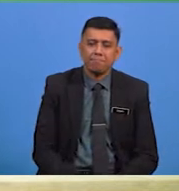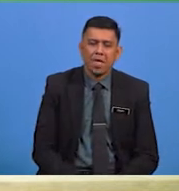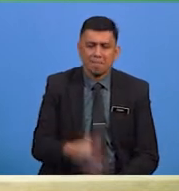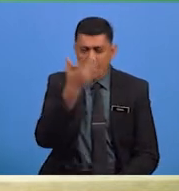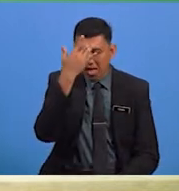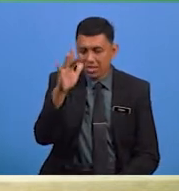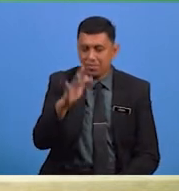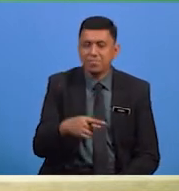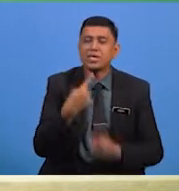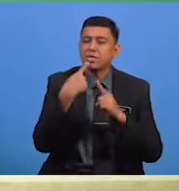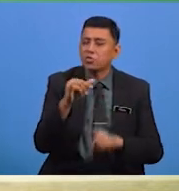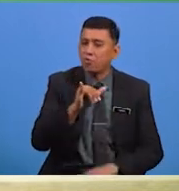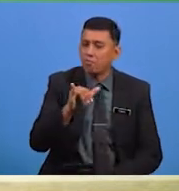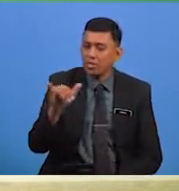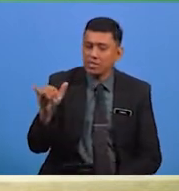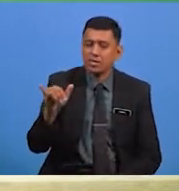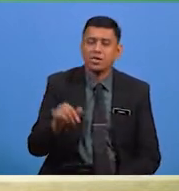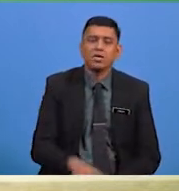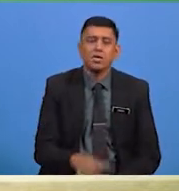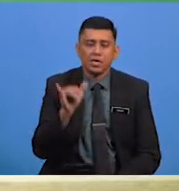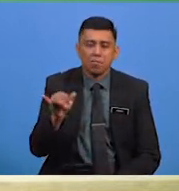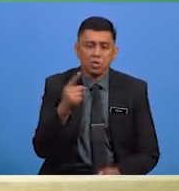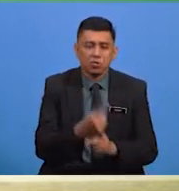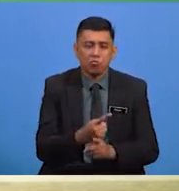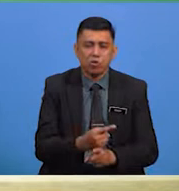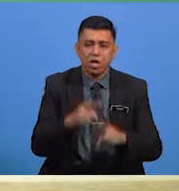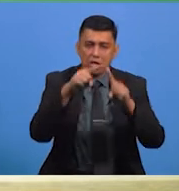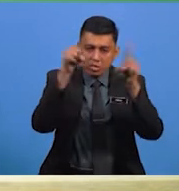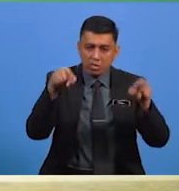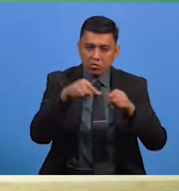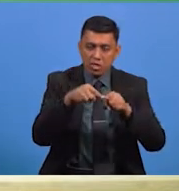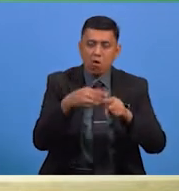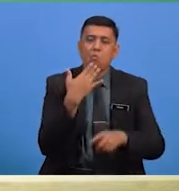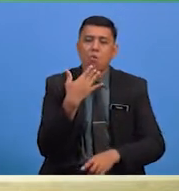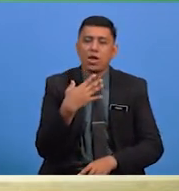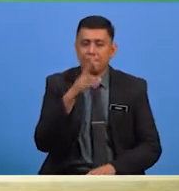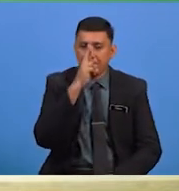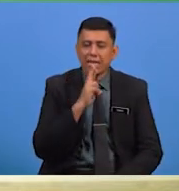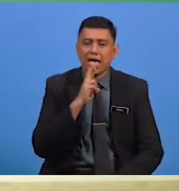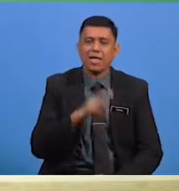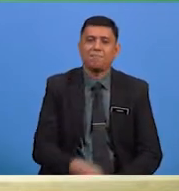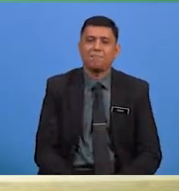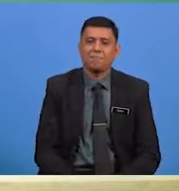Bijak! Jawapan yang betul ialah kotak warna merah.